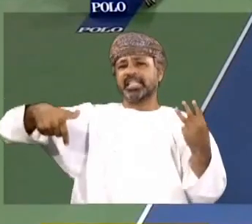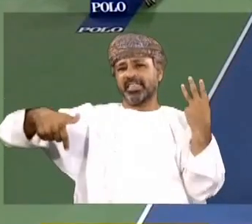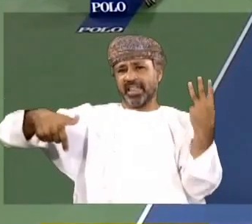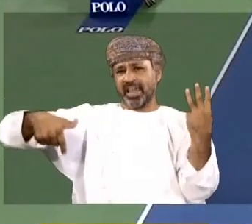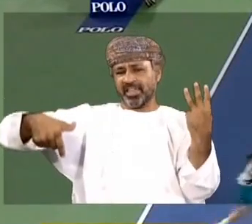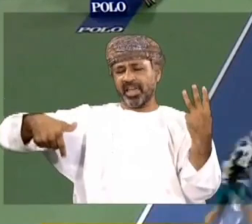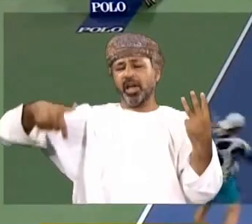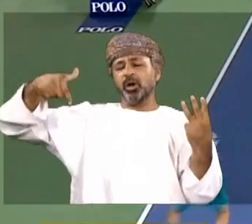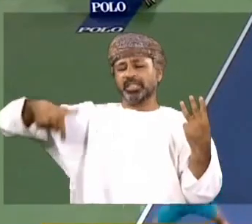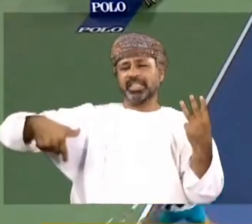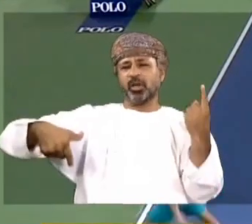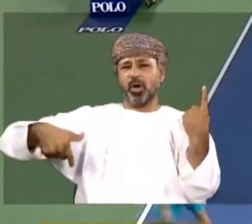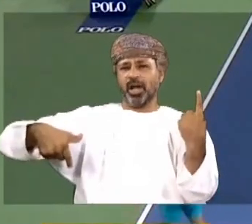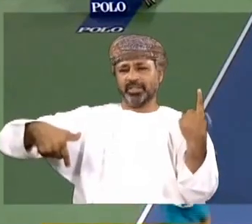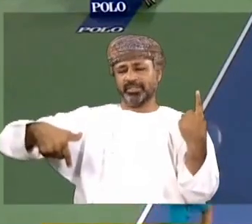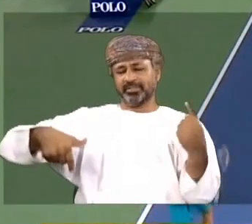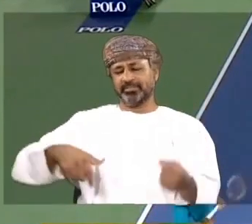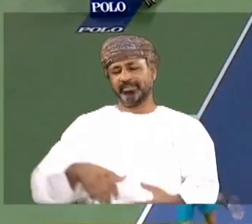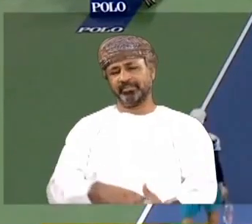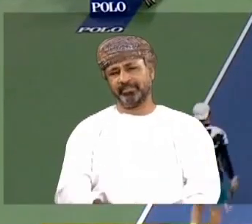و6-3 و6-1.